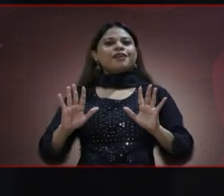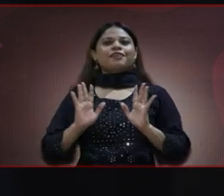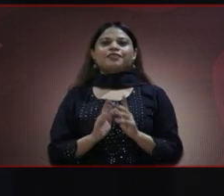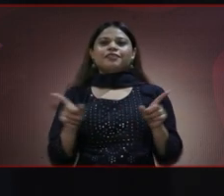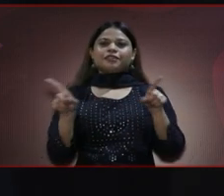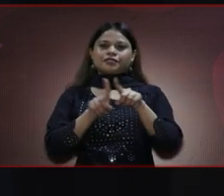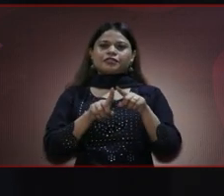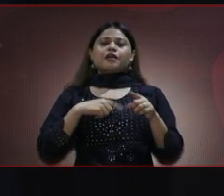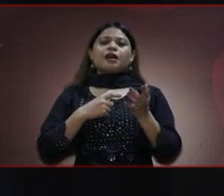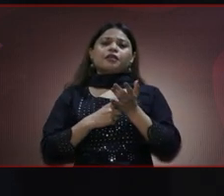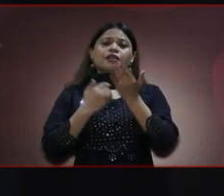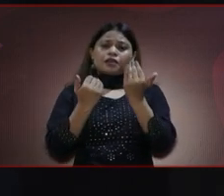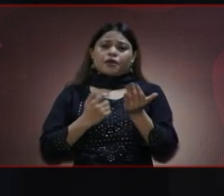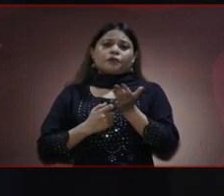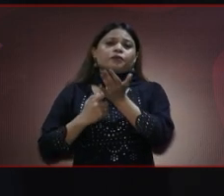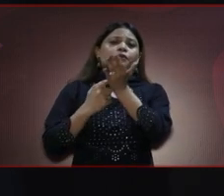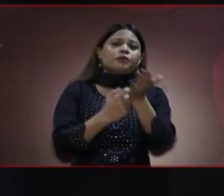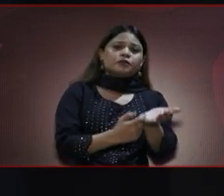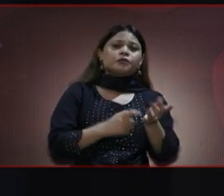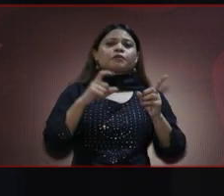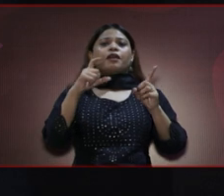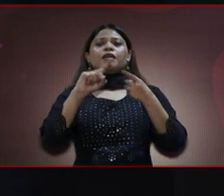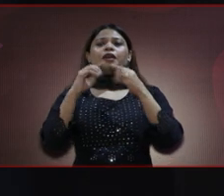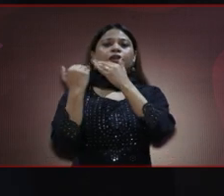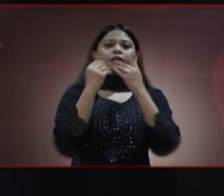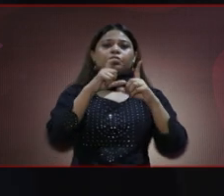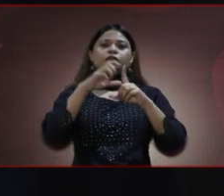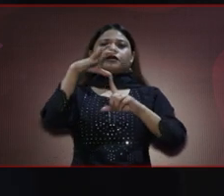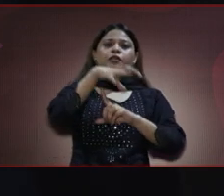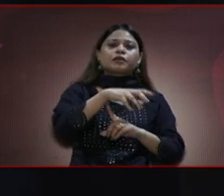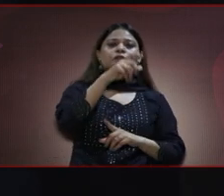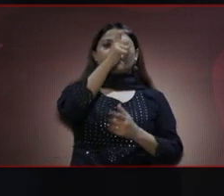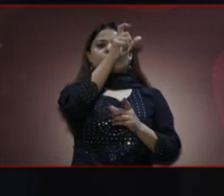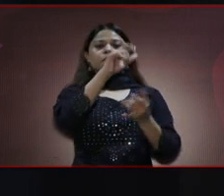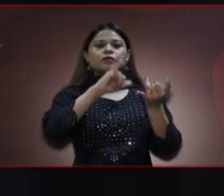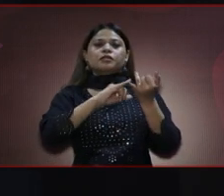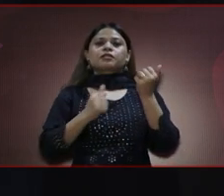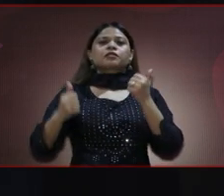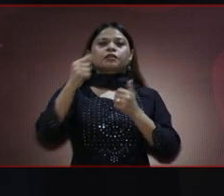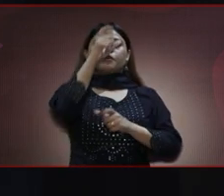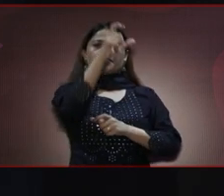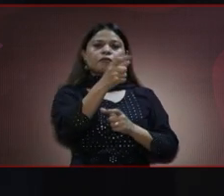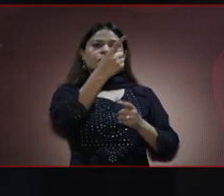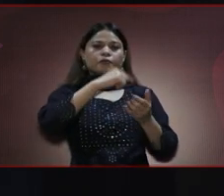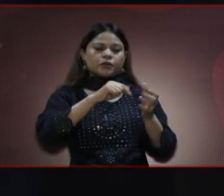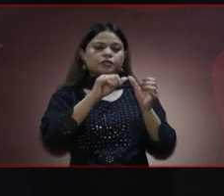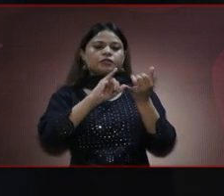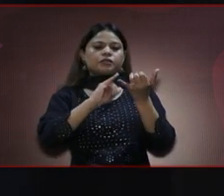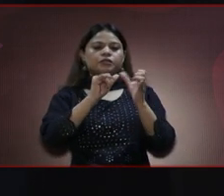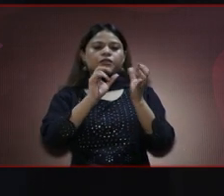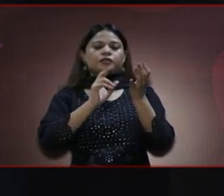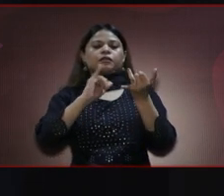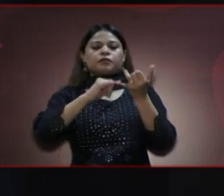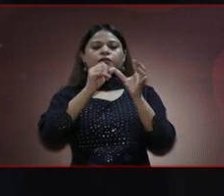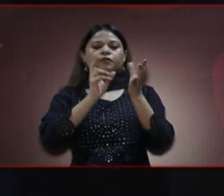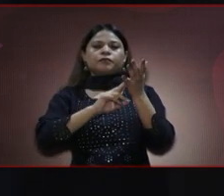आदरणीय सचिव महोदय, स्कूल शिक्षा एवं साक्षरता विभाग, शिक्षा मंत्रालय, भारत सरकार से श्री संजय कुमार जी से विनम्र निवेदन